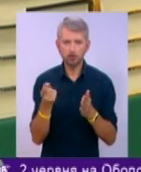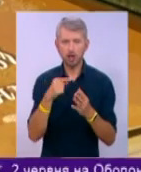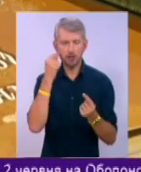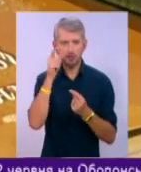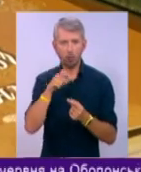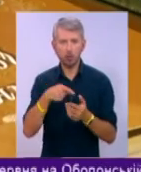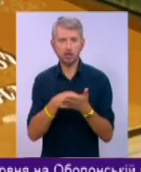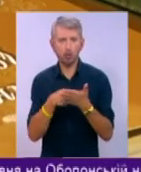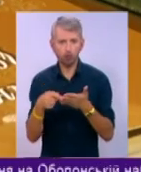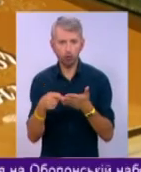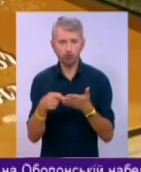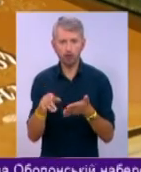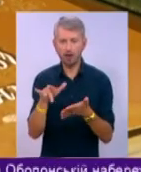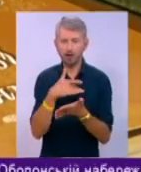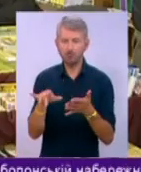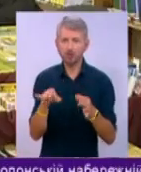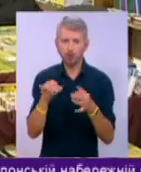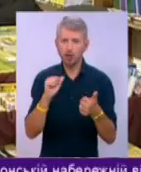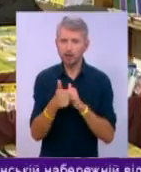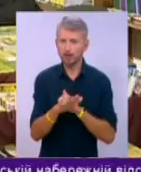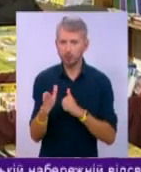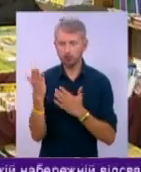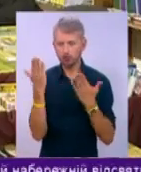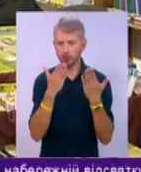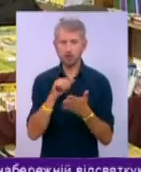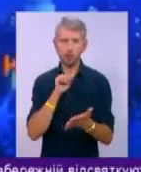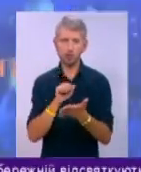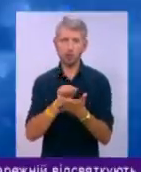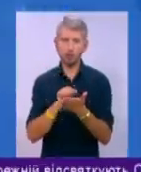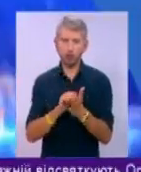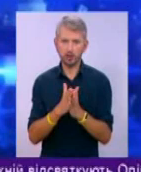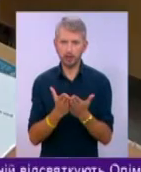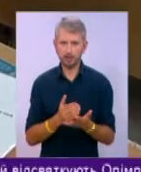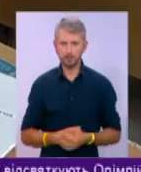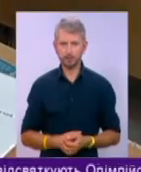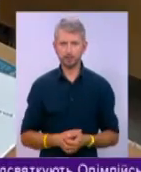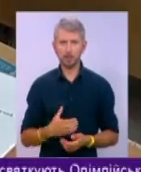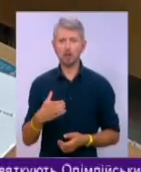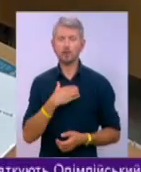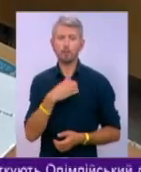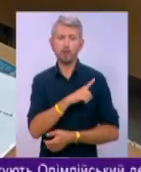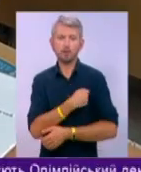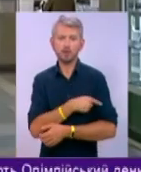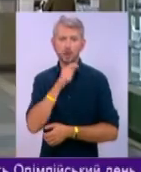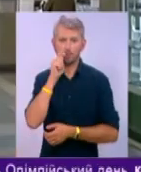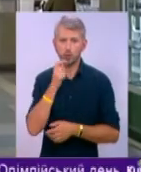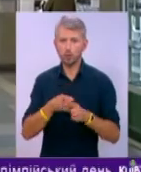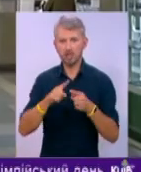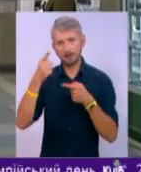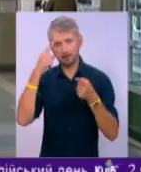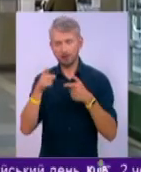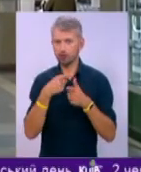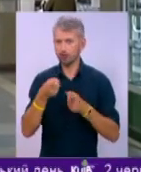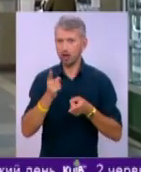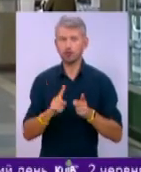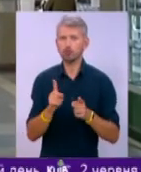психологи наголошують – гаджети ніколи не замінять читання друкованої книги. Страхова медицина в Україні – це міф чи